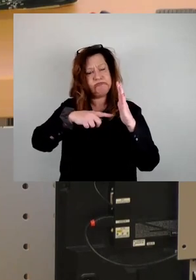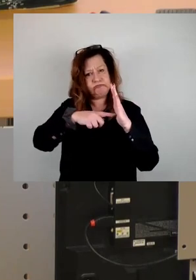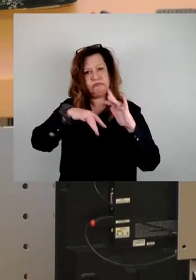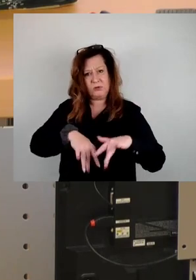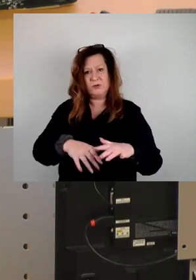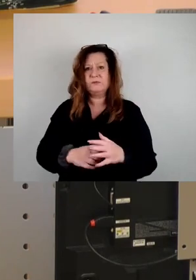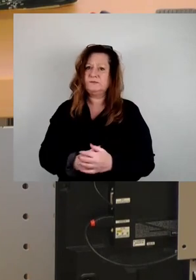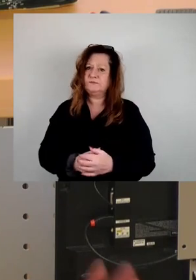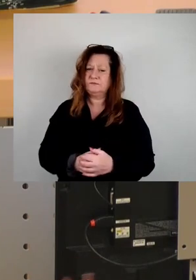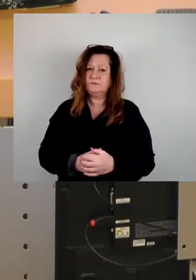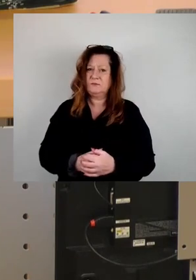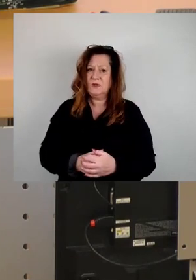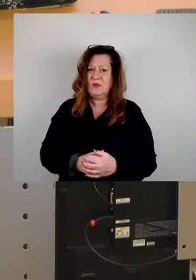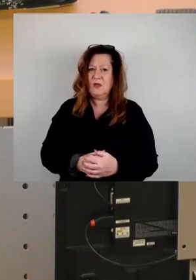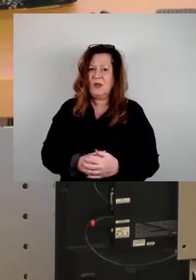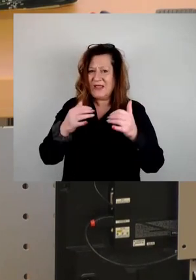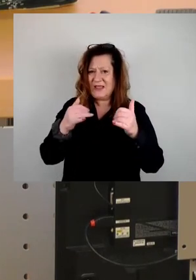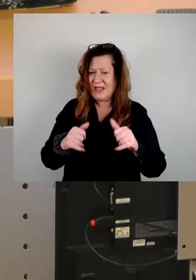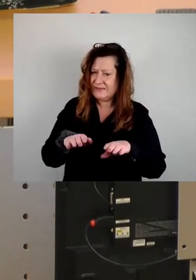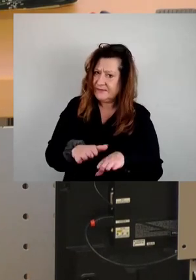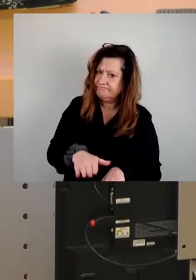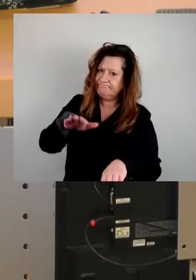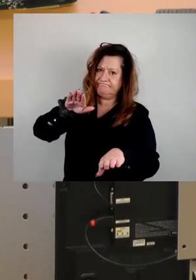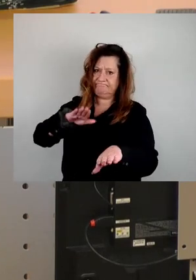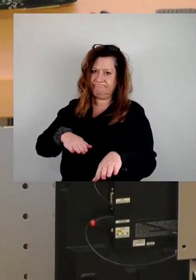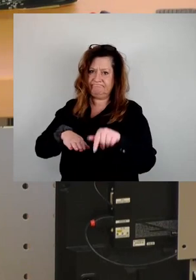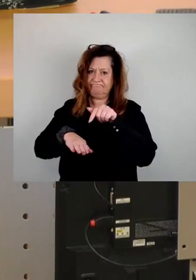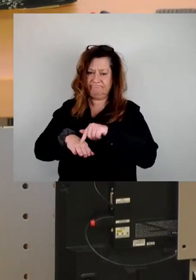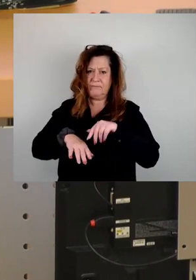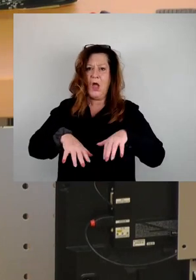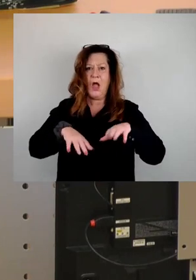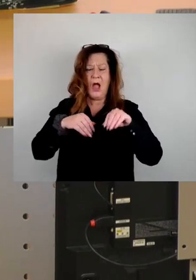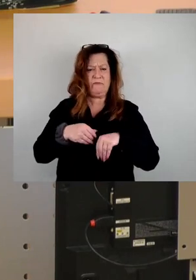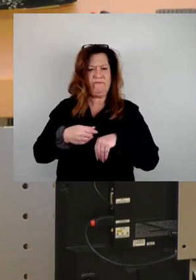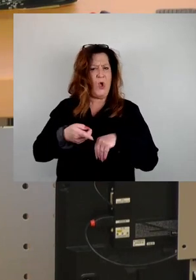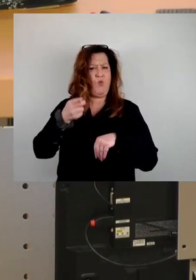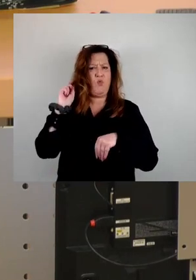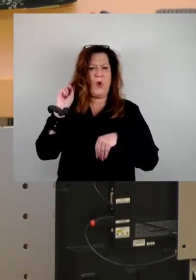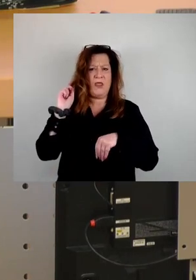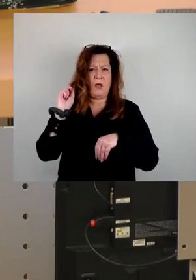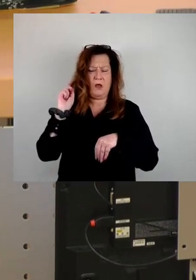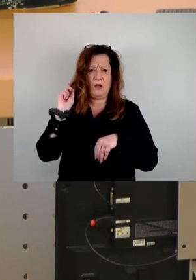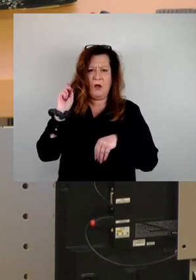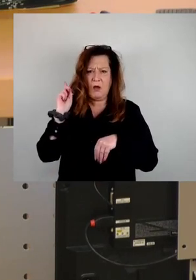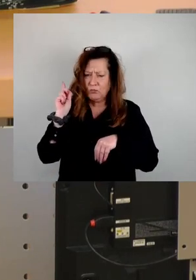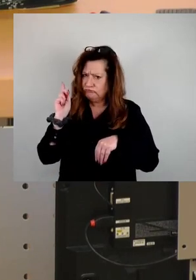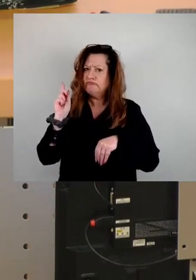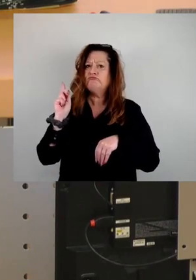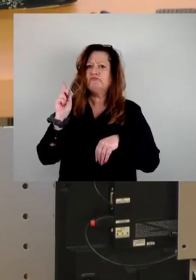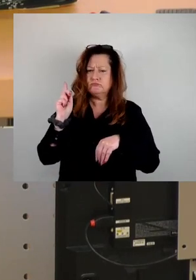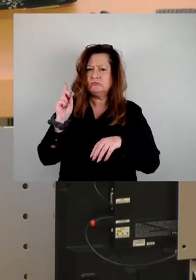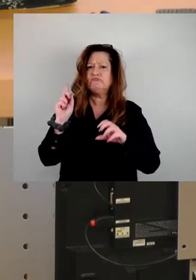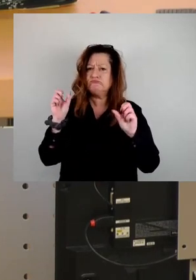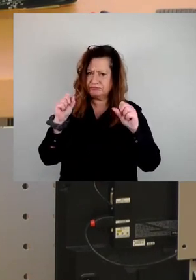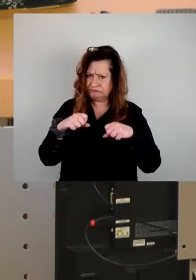Wenn wir jetzt nochmal so an den Anfang zurückgehen, als wir vor etwa einem Jahr gesagt haben, ja, wir wollen uns dieser Geschichte annehmen